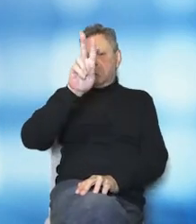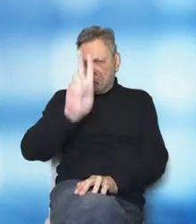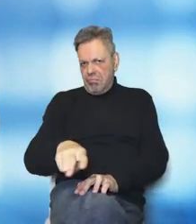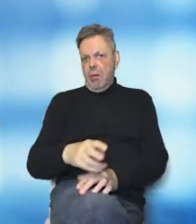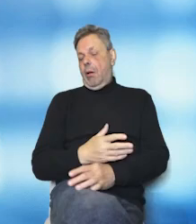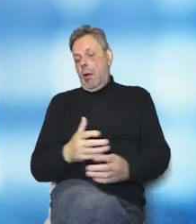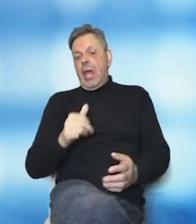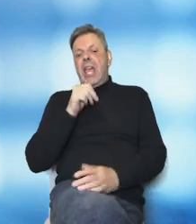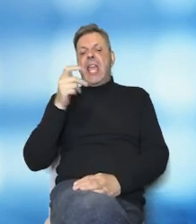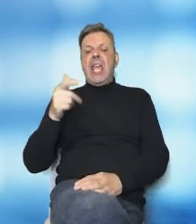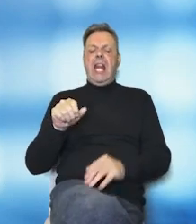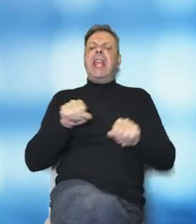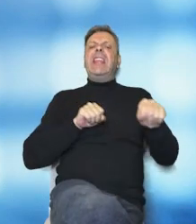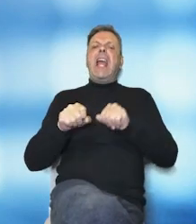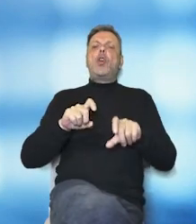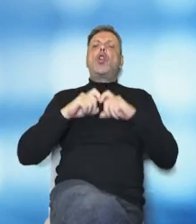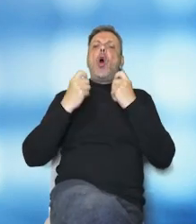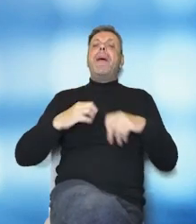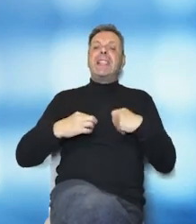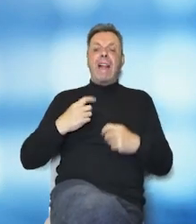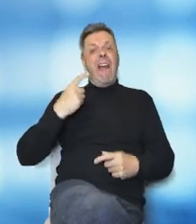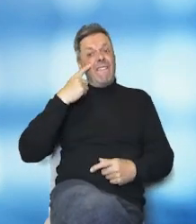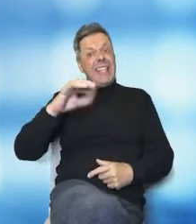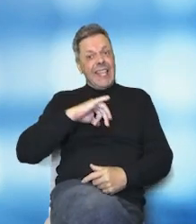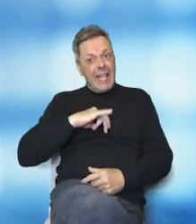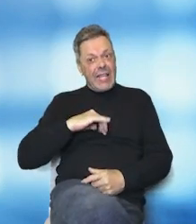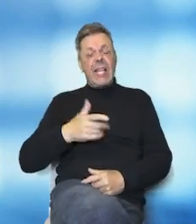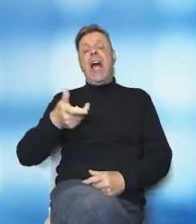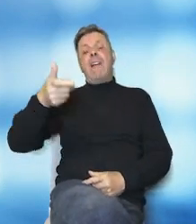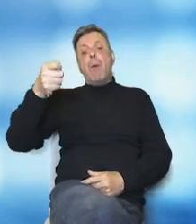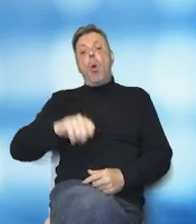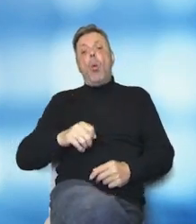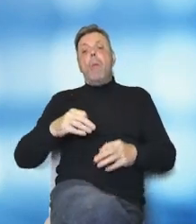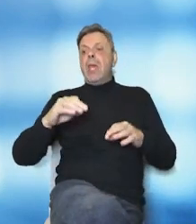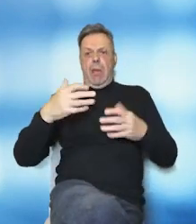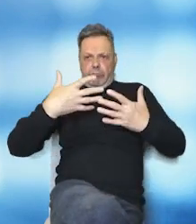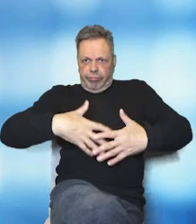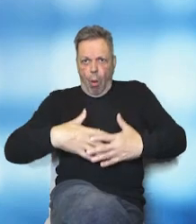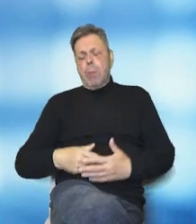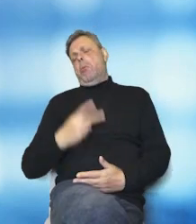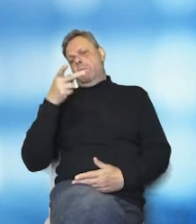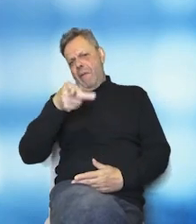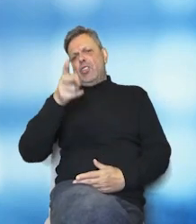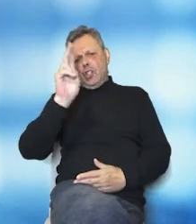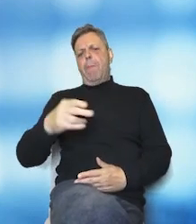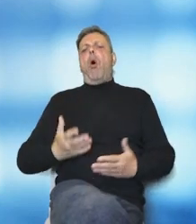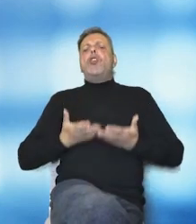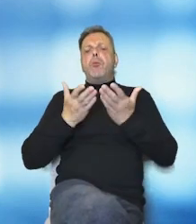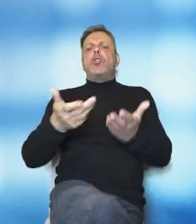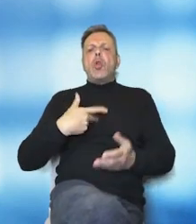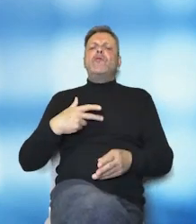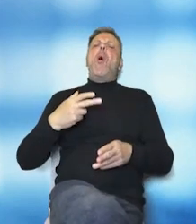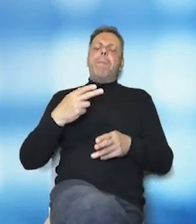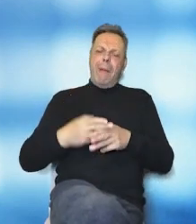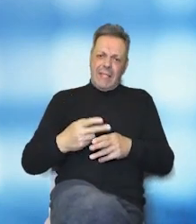ravnatelj doma zdravlja vidi neki interes u tome da vam nabavi opremu, onda ćete vi to moći pružati svojim pacijentima.